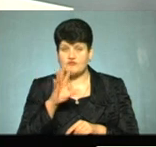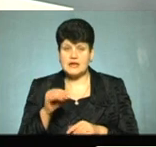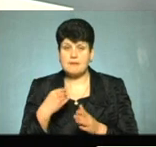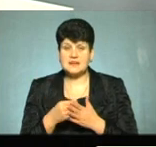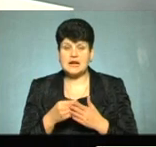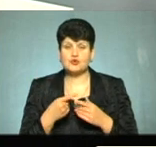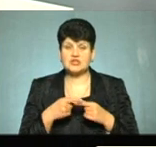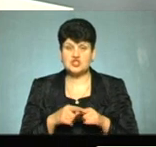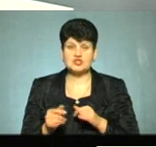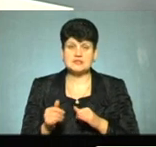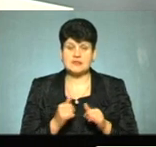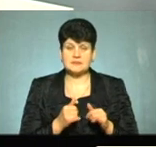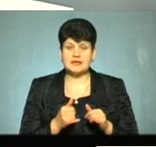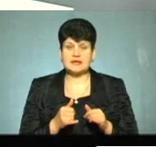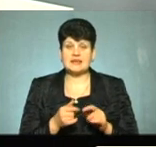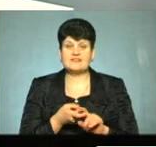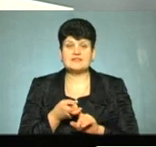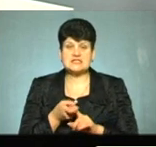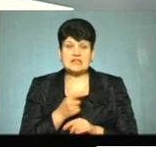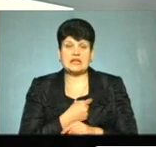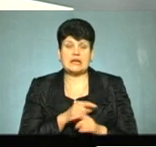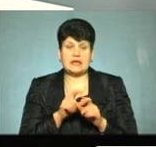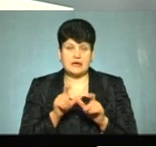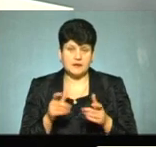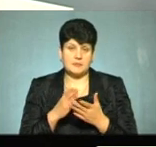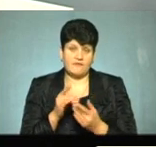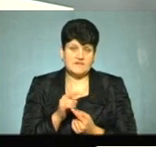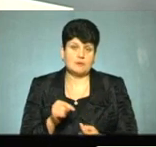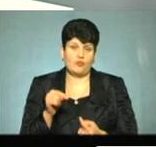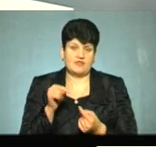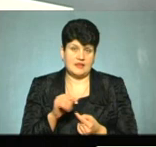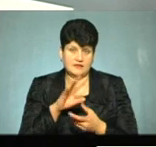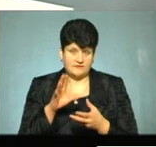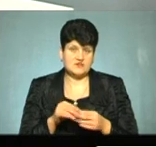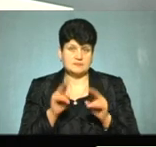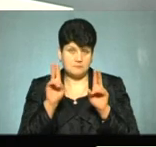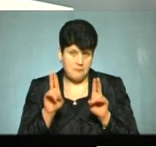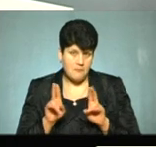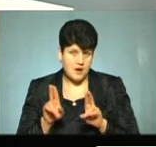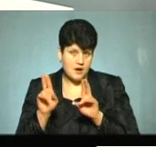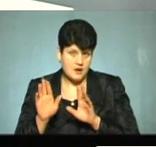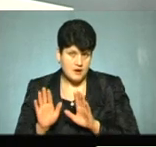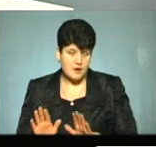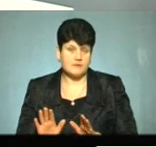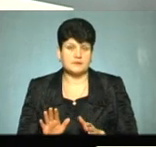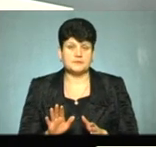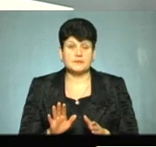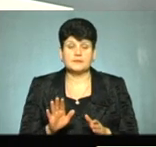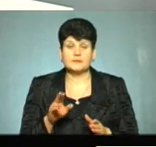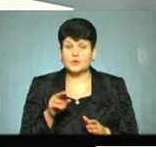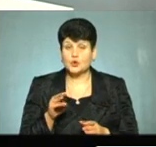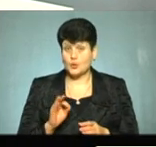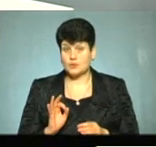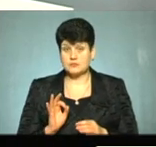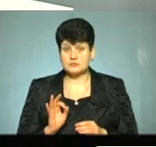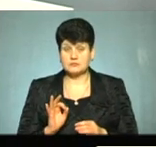взагалі матеріально-технічне забезпечення інфекційних лікарень, які би мали відповідати всім тим принципам і всім тим засадам,